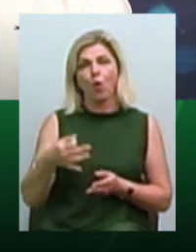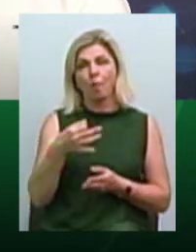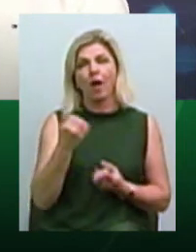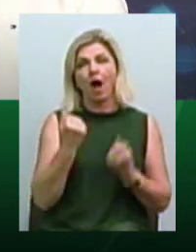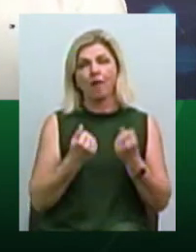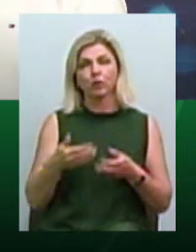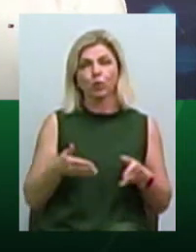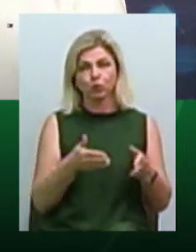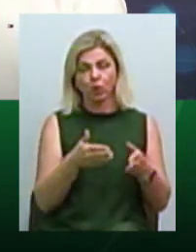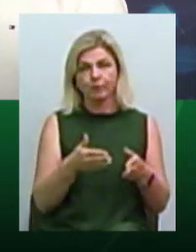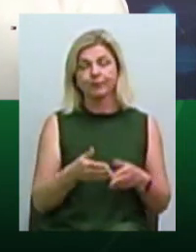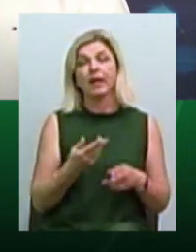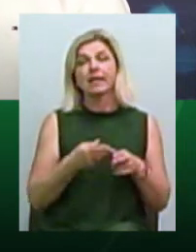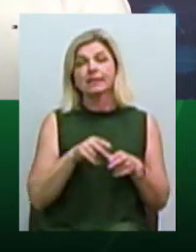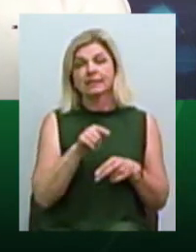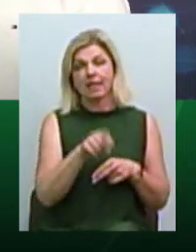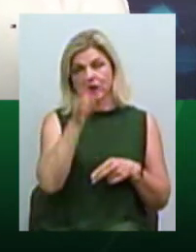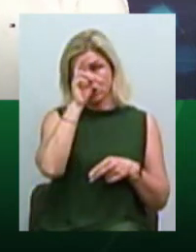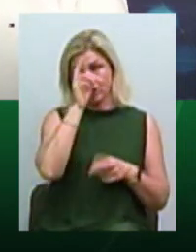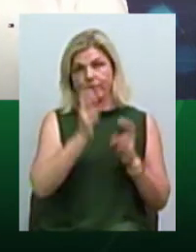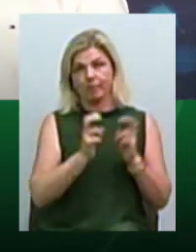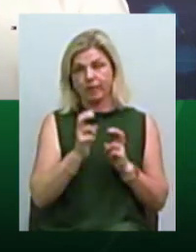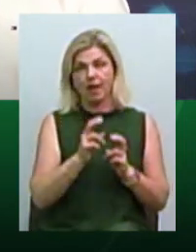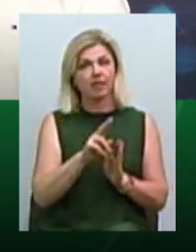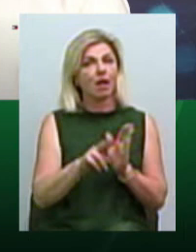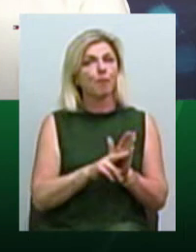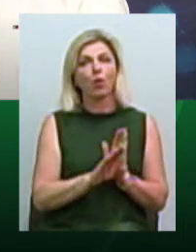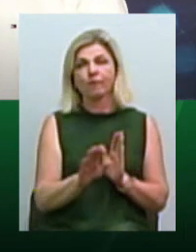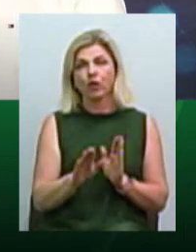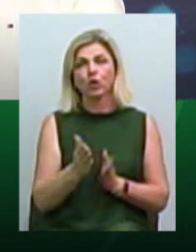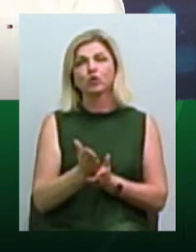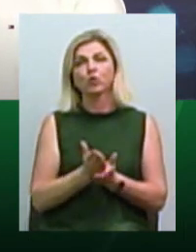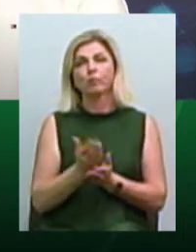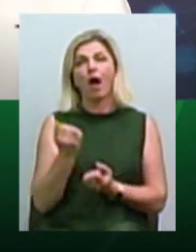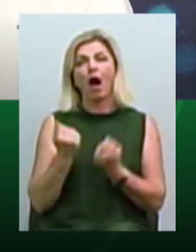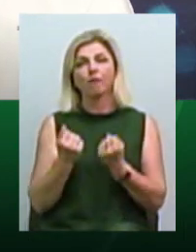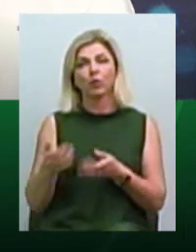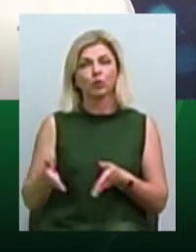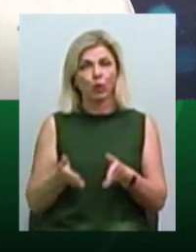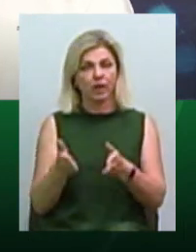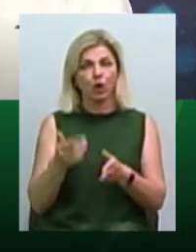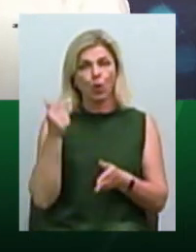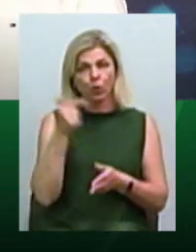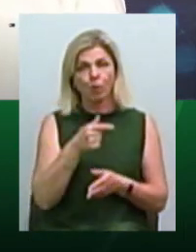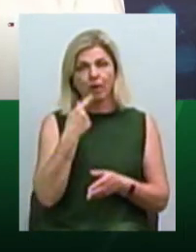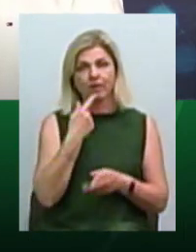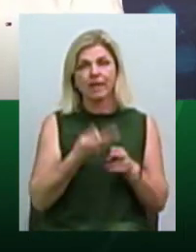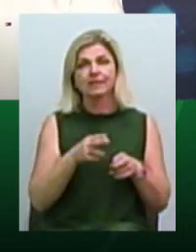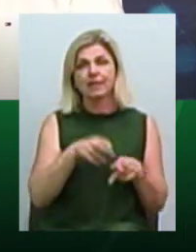Облавтодор – це державне підприємство, яке не підпорядковано службі автомобільних доріг. Грубо кажучи, це